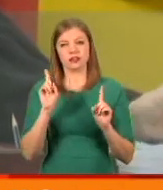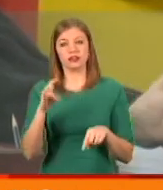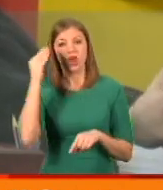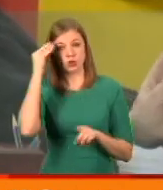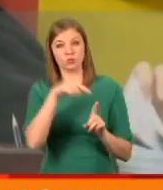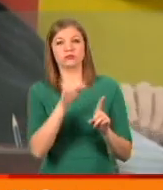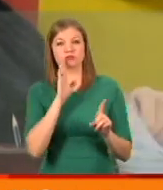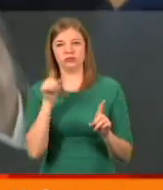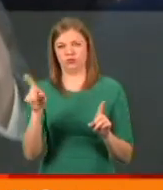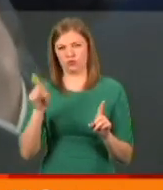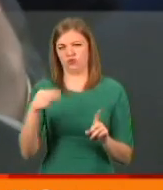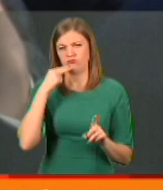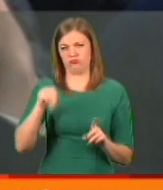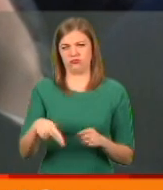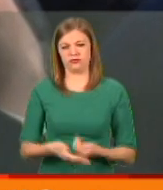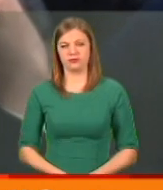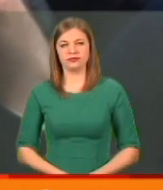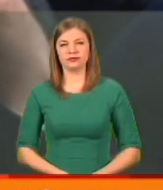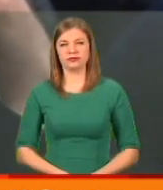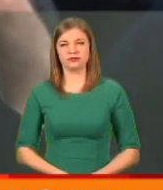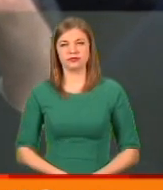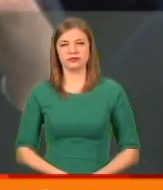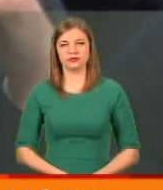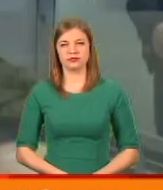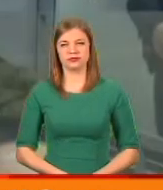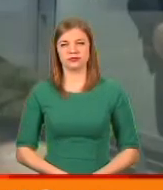думку Зайцевої, очевидна.